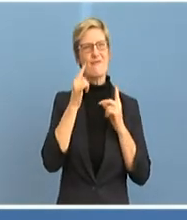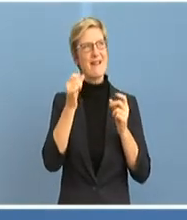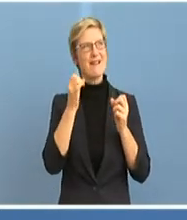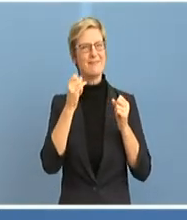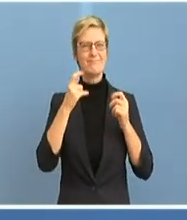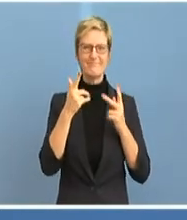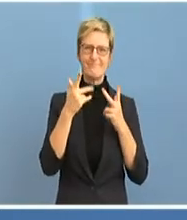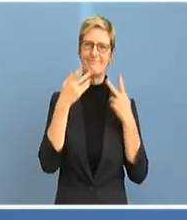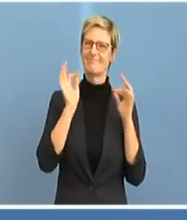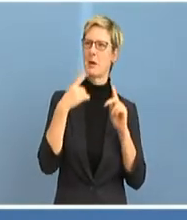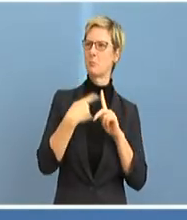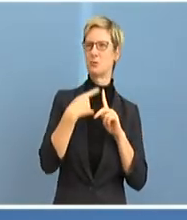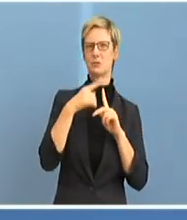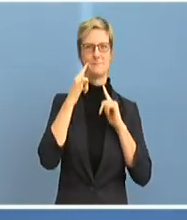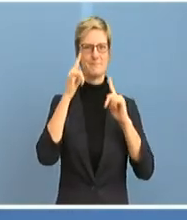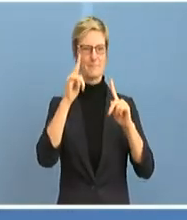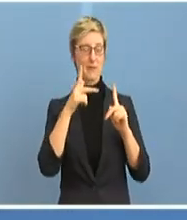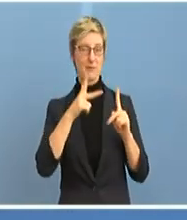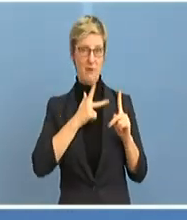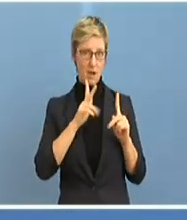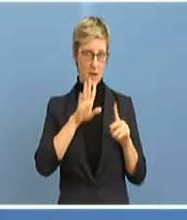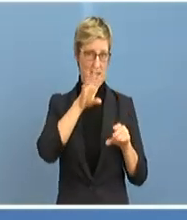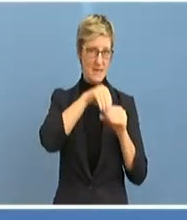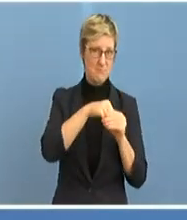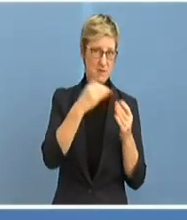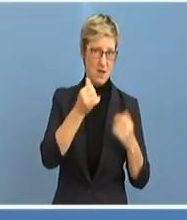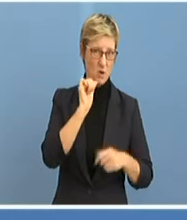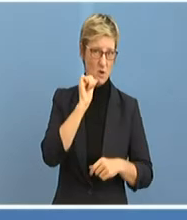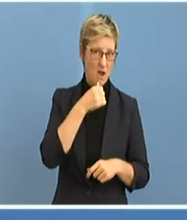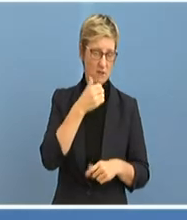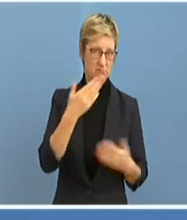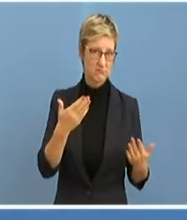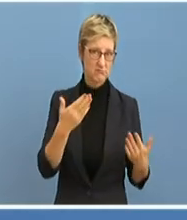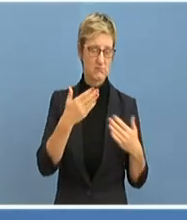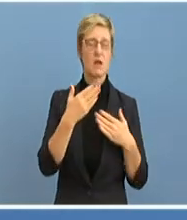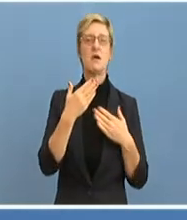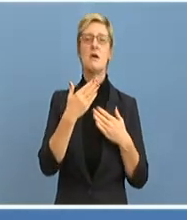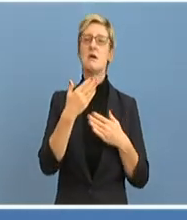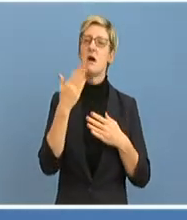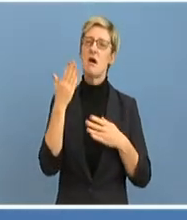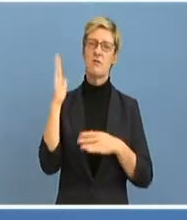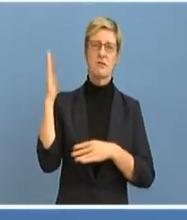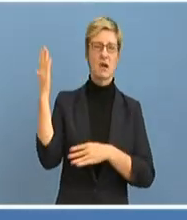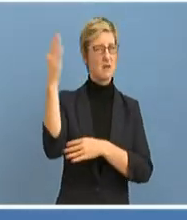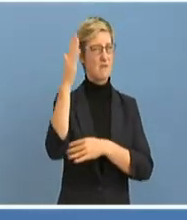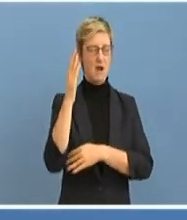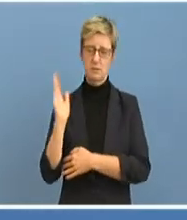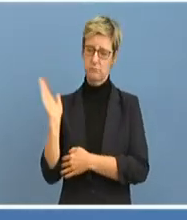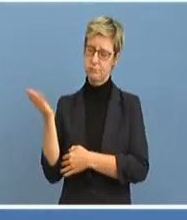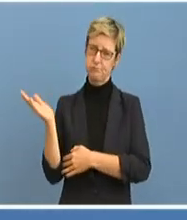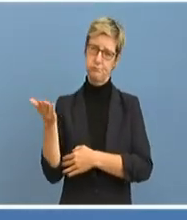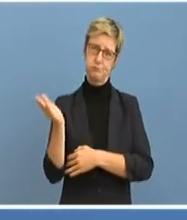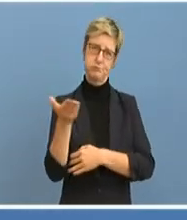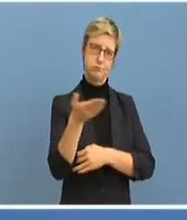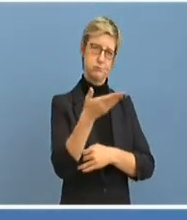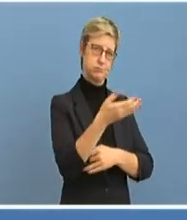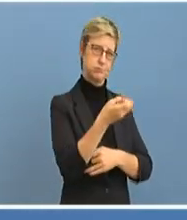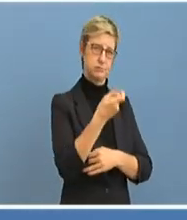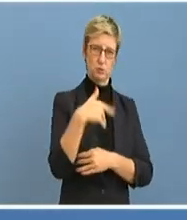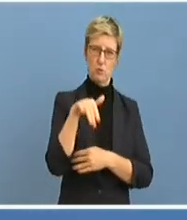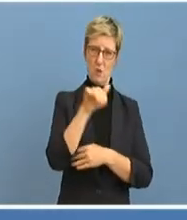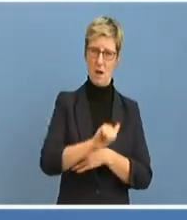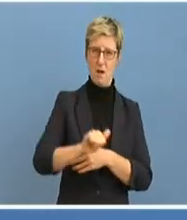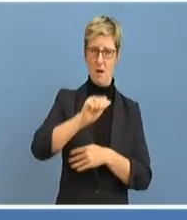den Intentionen gibt. Und da angesichts der fortschreitenden Abholzung der gesamten Situation im